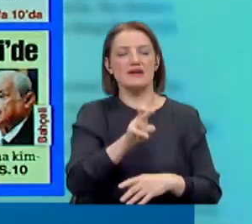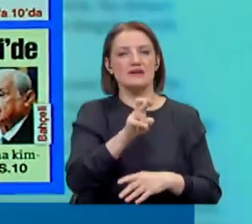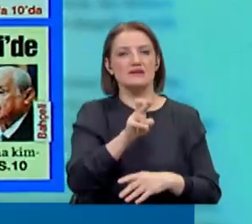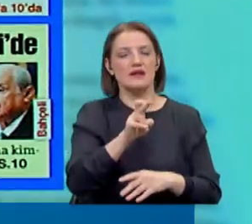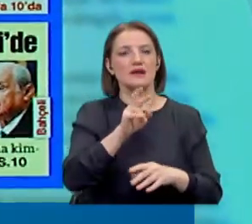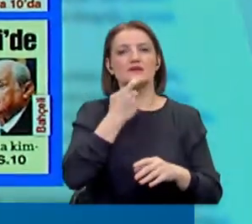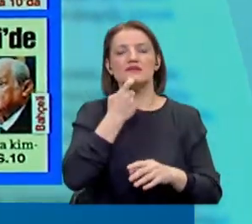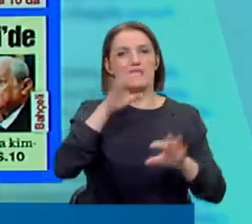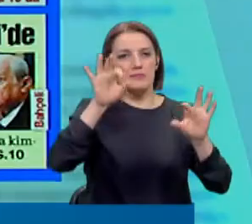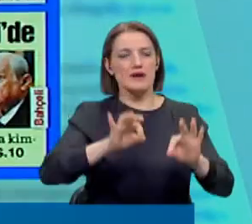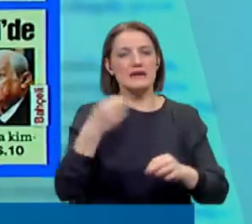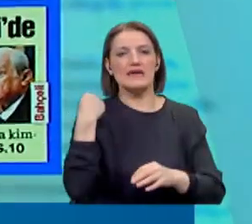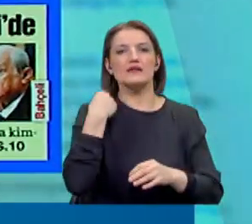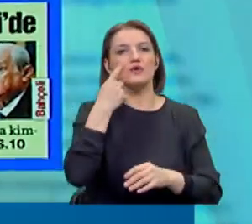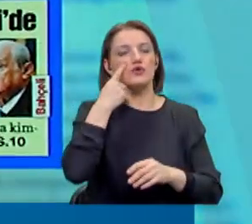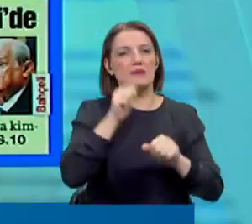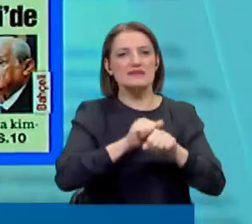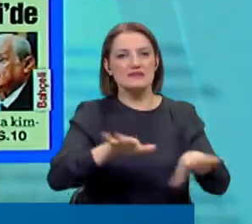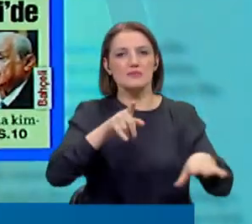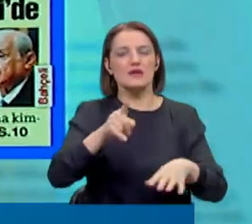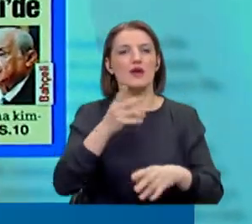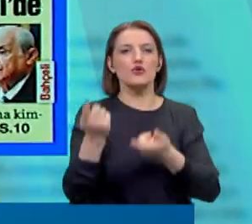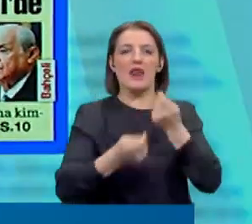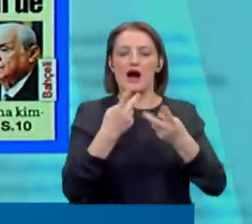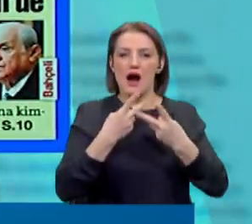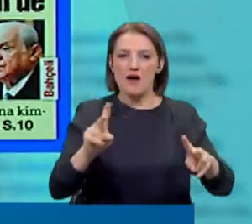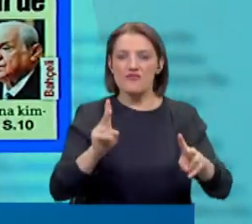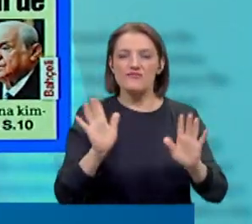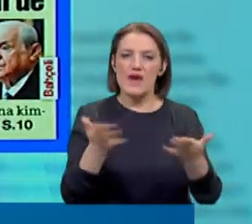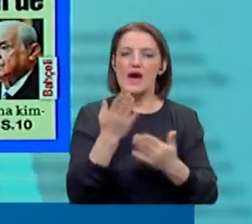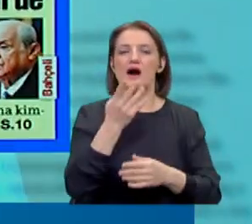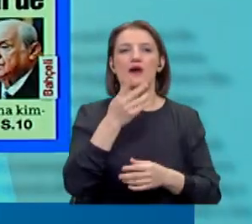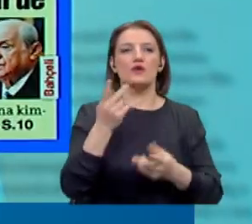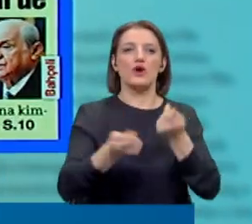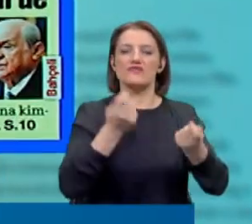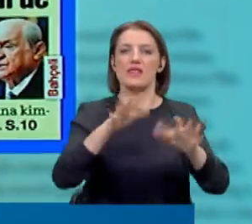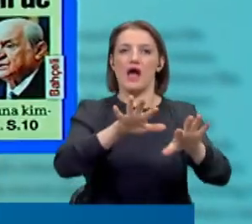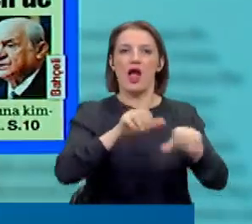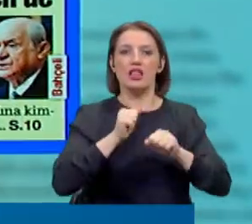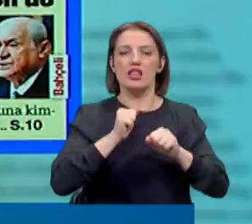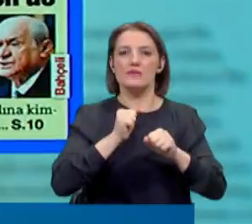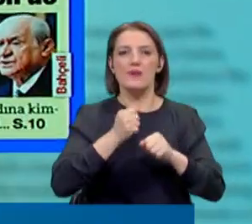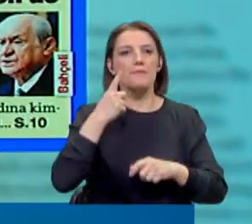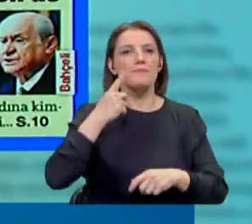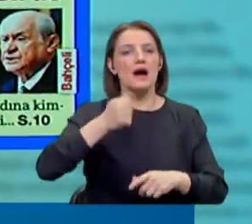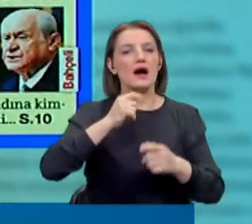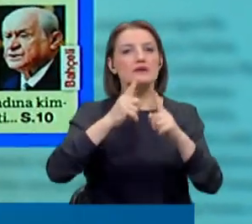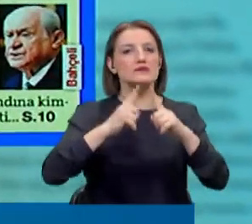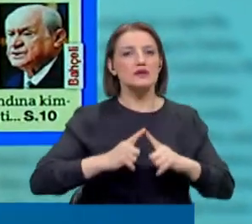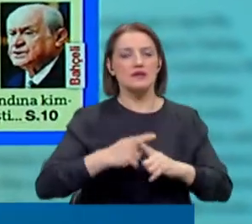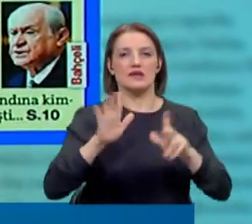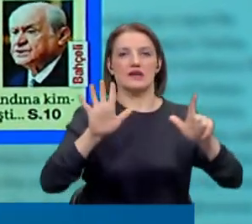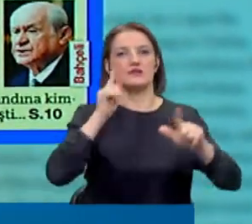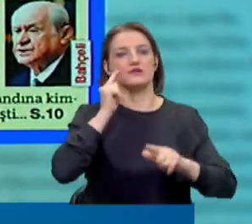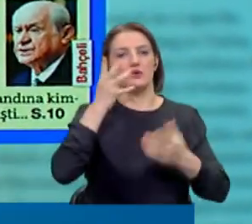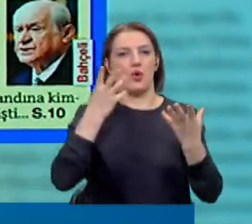başlayan yeni hükümet sisteminde görevden afla veya görevden almayla değişen bakan sayısı 7'ye yükseldi